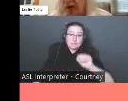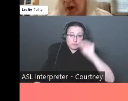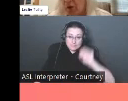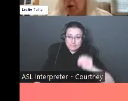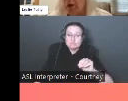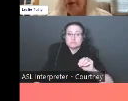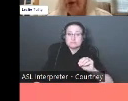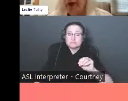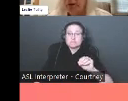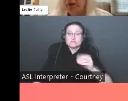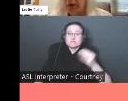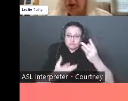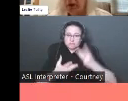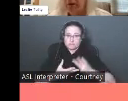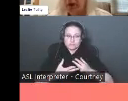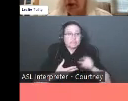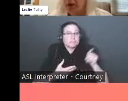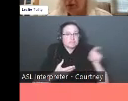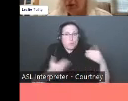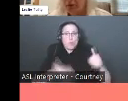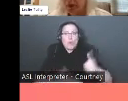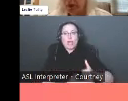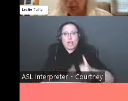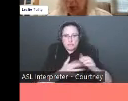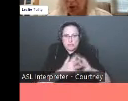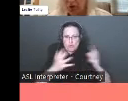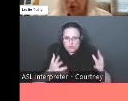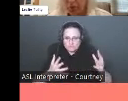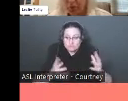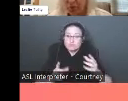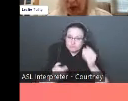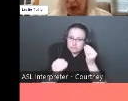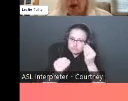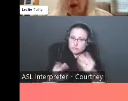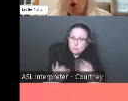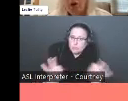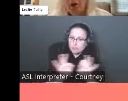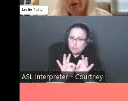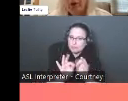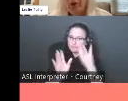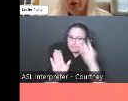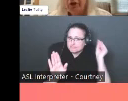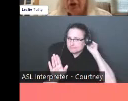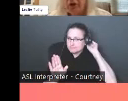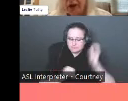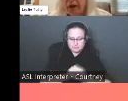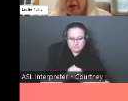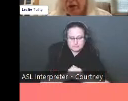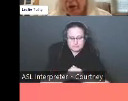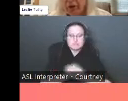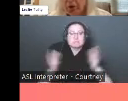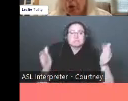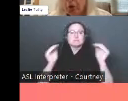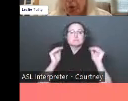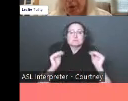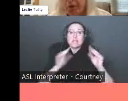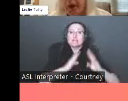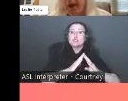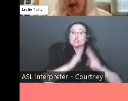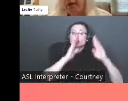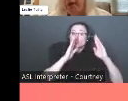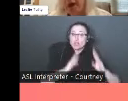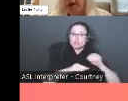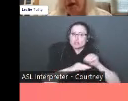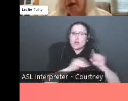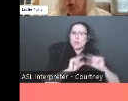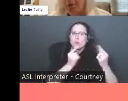et 78% d'entre elles ont trouvé ce type d'intervention très utile. Ensuite, on a